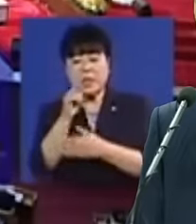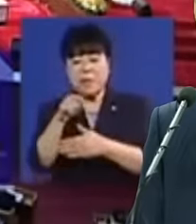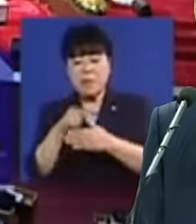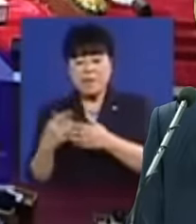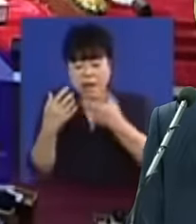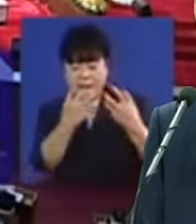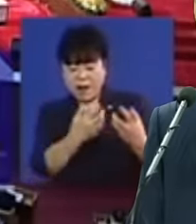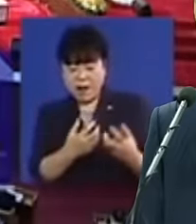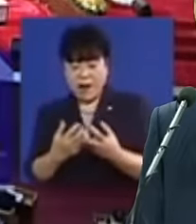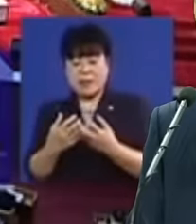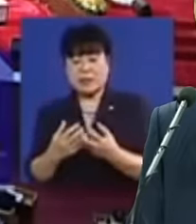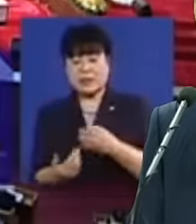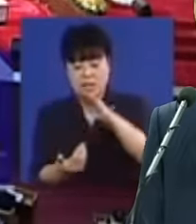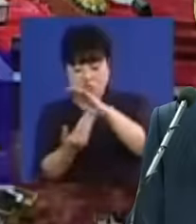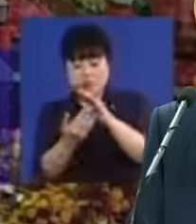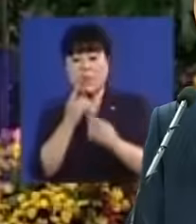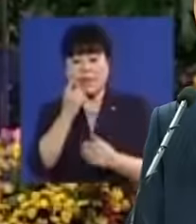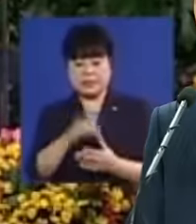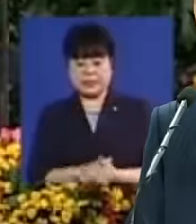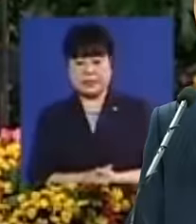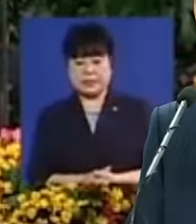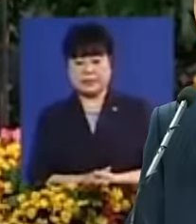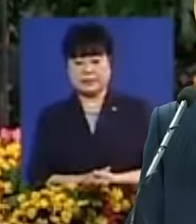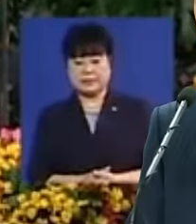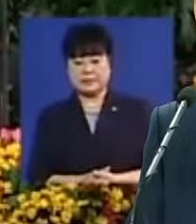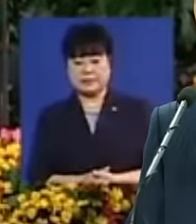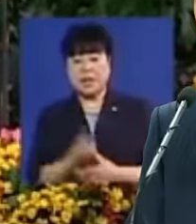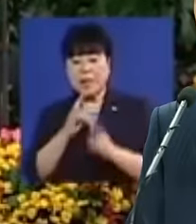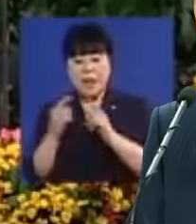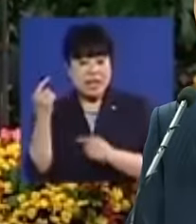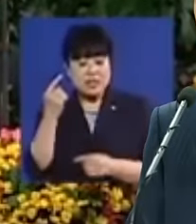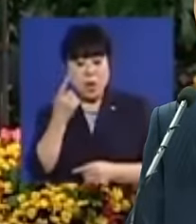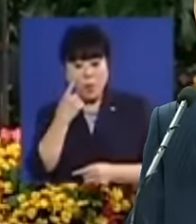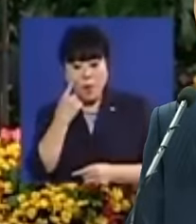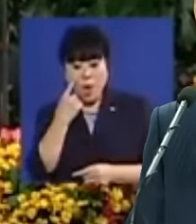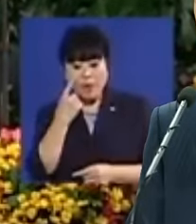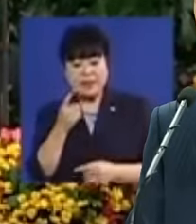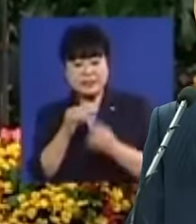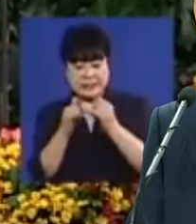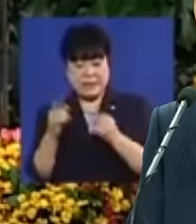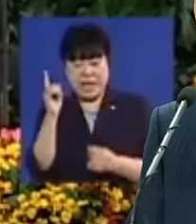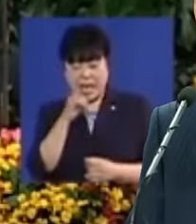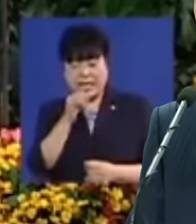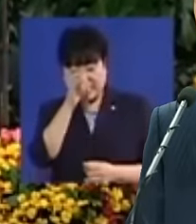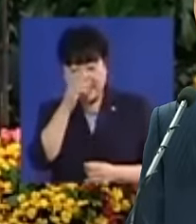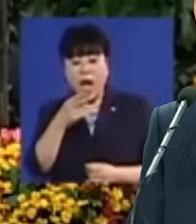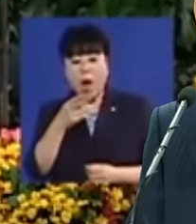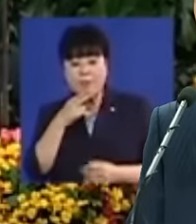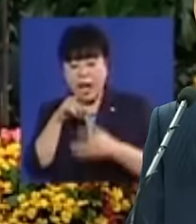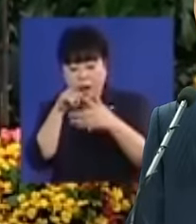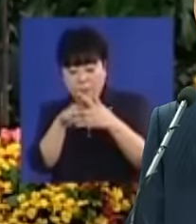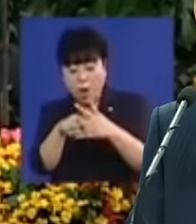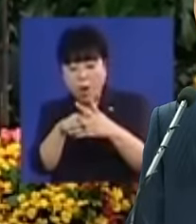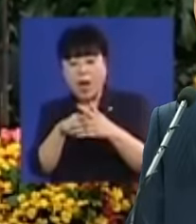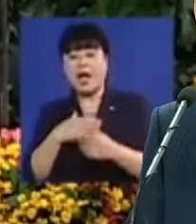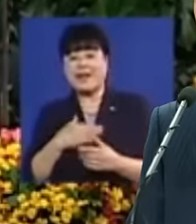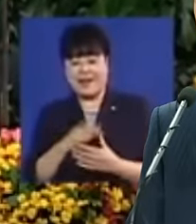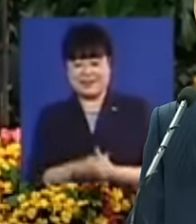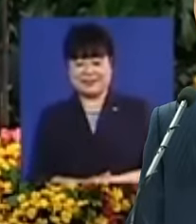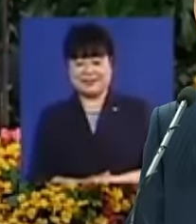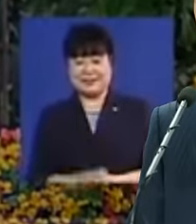가득한 것을 입으로 말함이라. 그 입에 말을 들어보면 그 사람의 악이 있는지 없는지 알 수 있다고 하나님 말씀하는